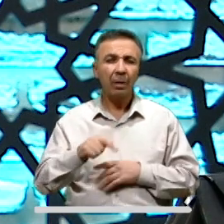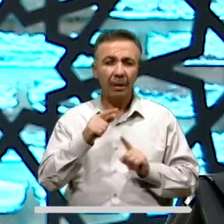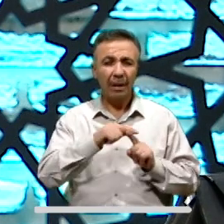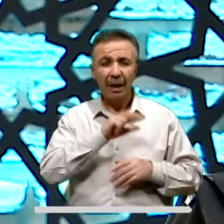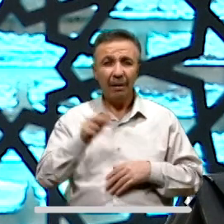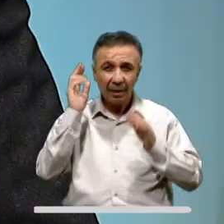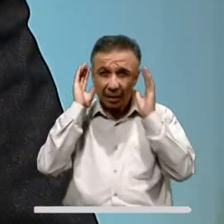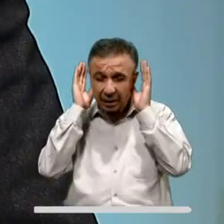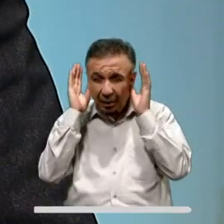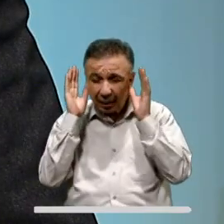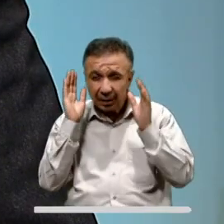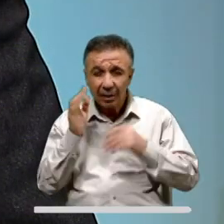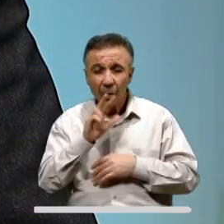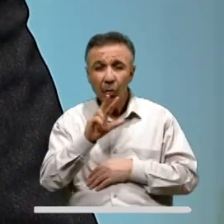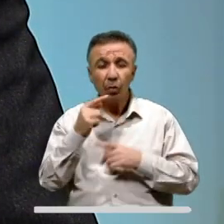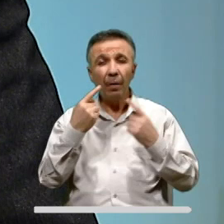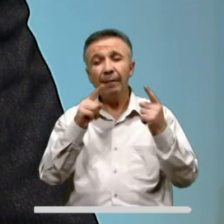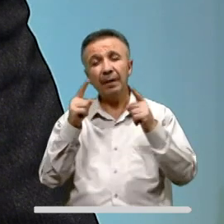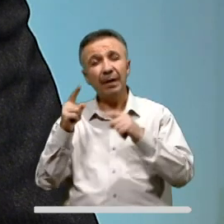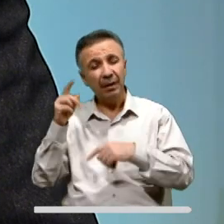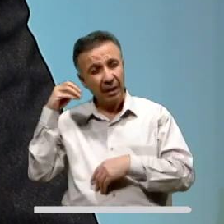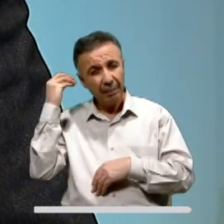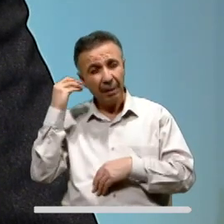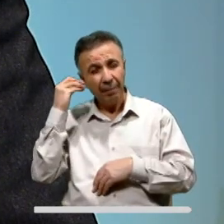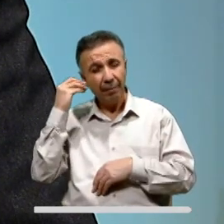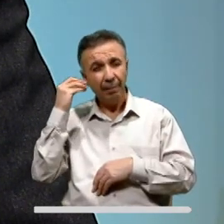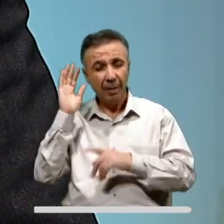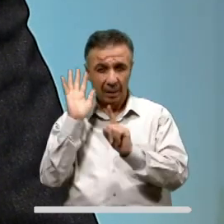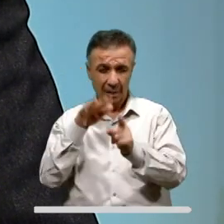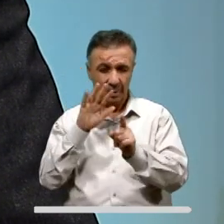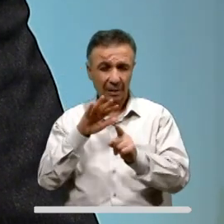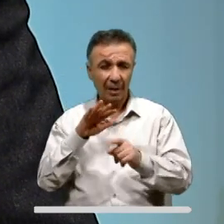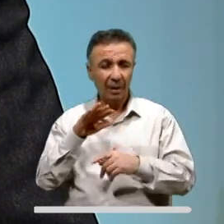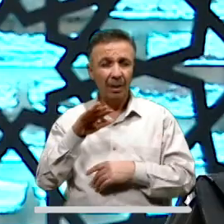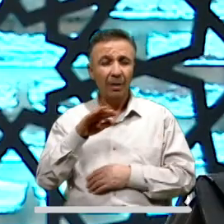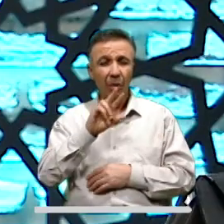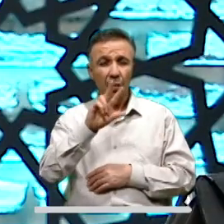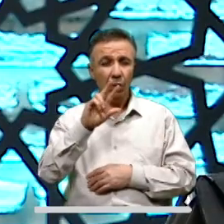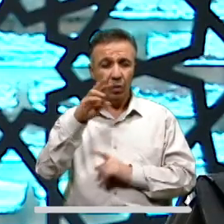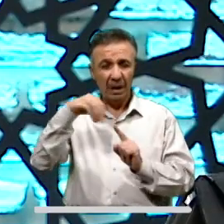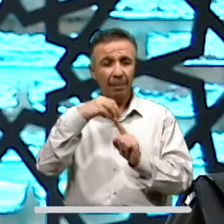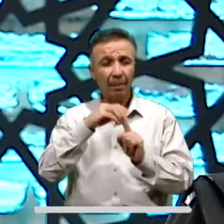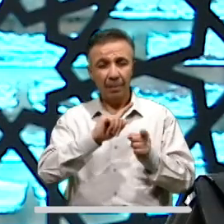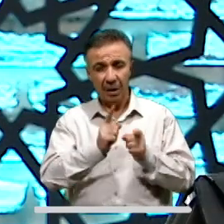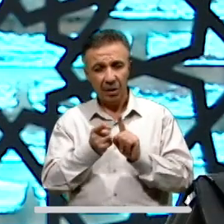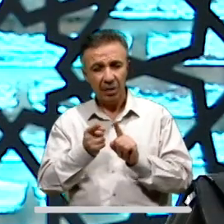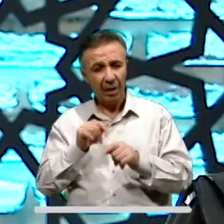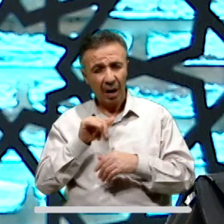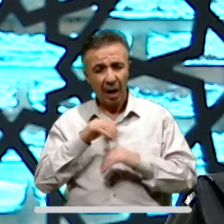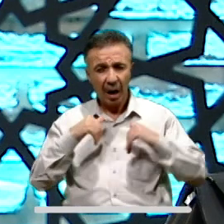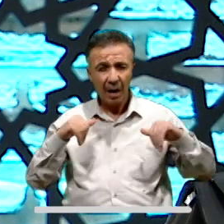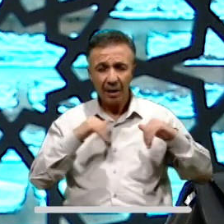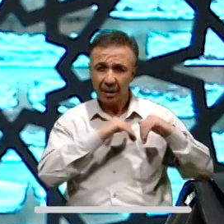3 farklı imam kıldırdı. Haliyle biz 3 imam değişince ayrı ayrı tekraren niyet edeceğiz mi falan diye bir